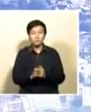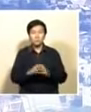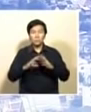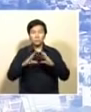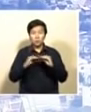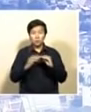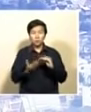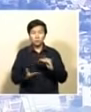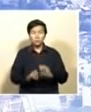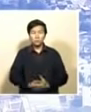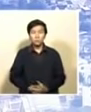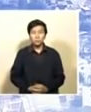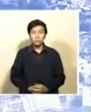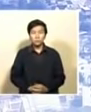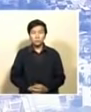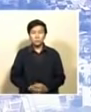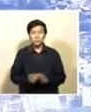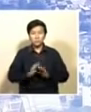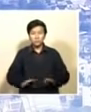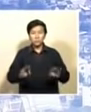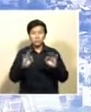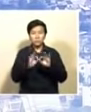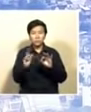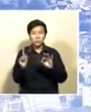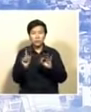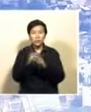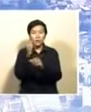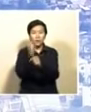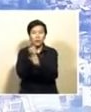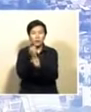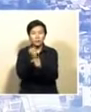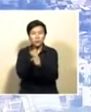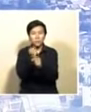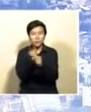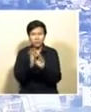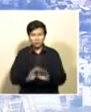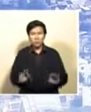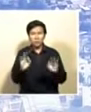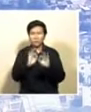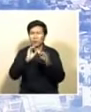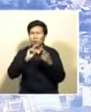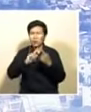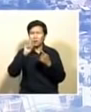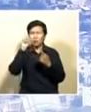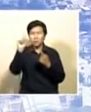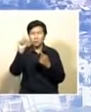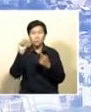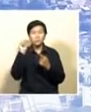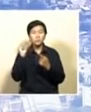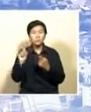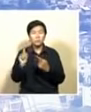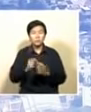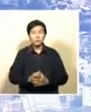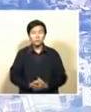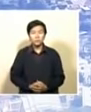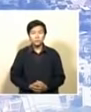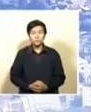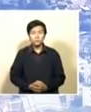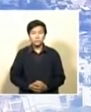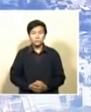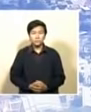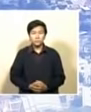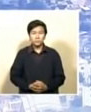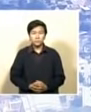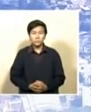คือหัวใจการทำงานที่สำคัญที่สุดของงานนี้ก็คือการส่งผ่านข้อมูล